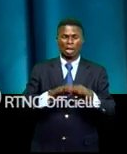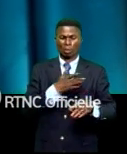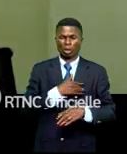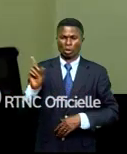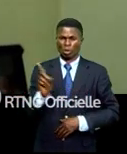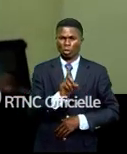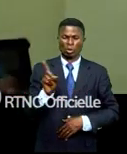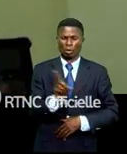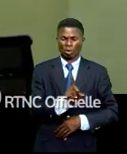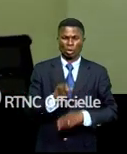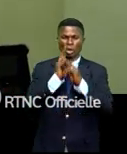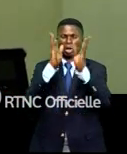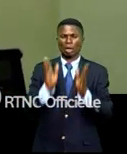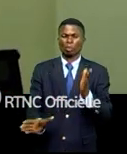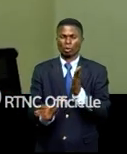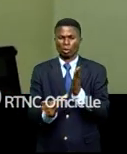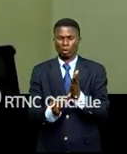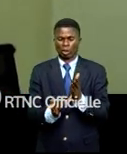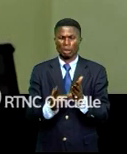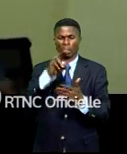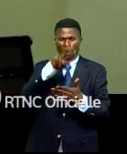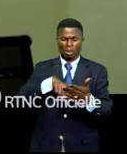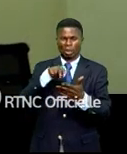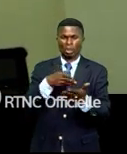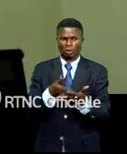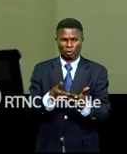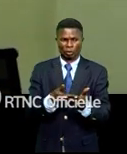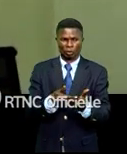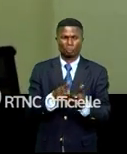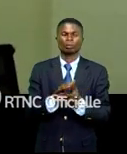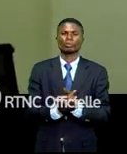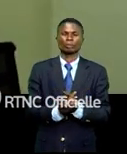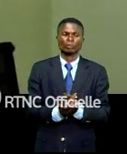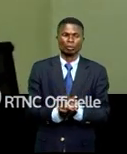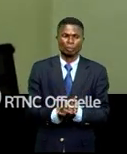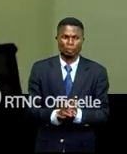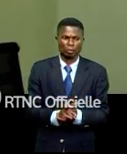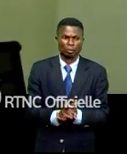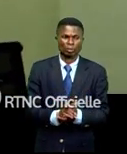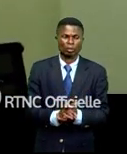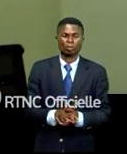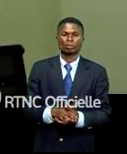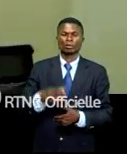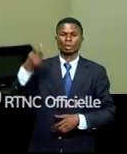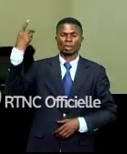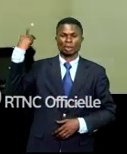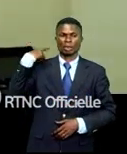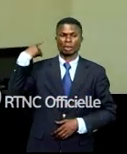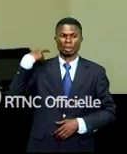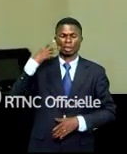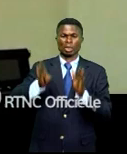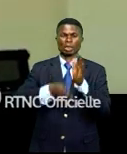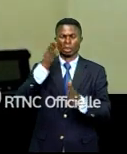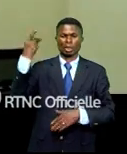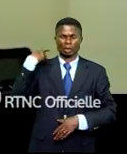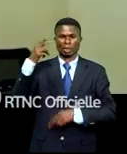par l'honorable rapporteur adjoint Mutshaila Shimata Weber. Sur 20 honorables siégeants, 14